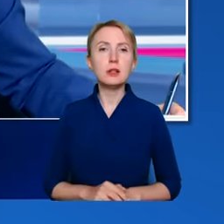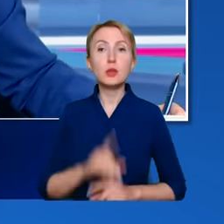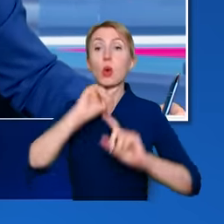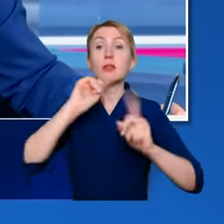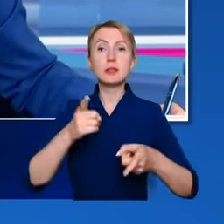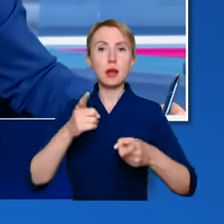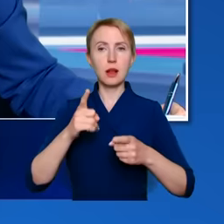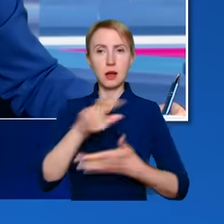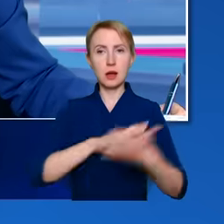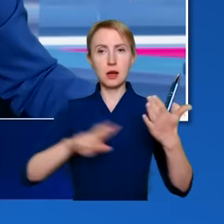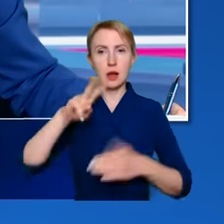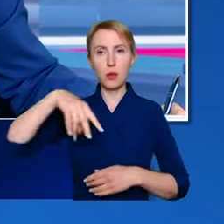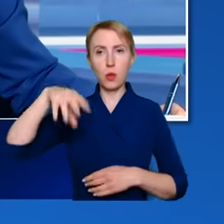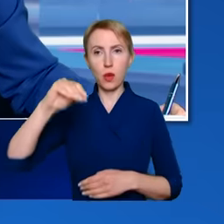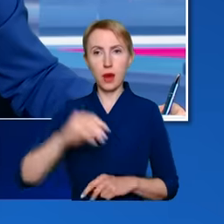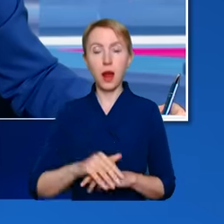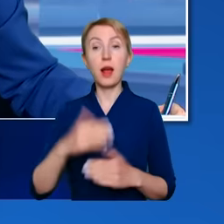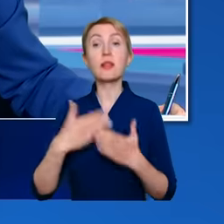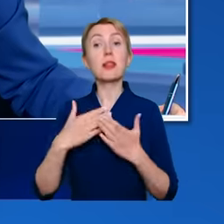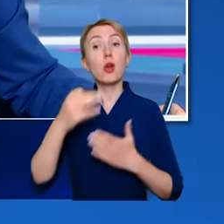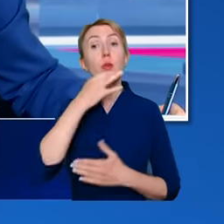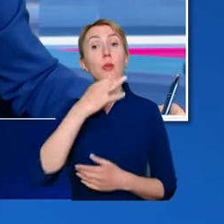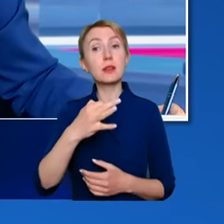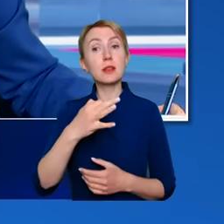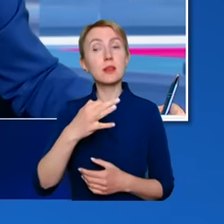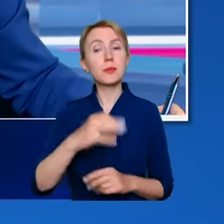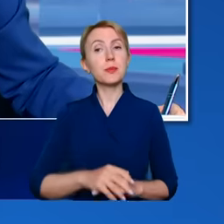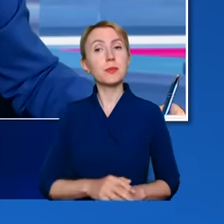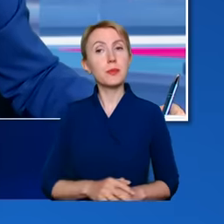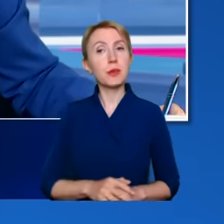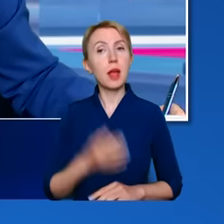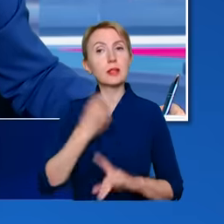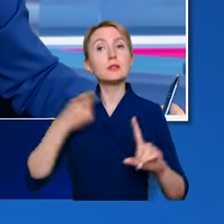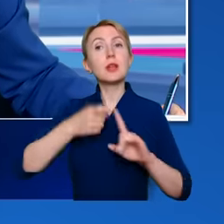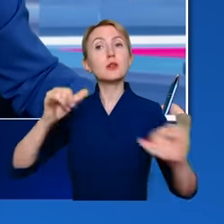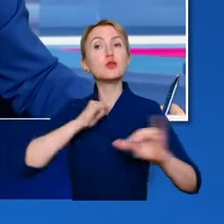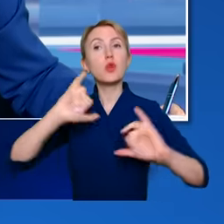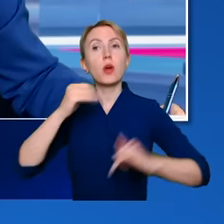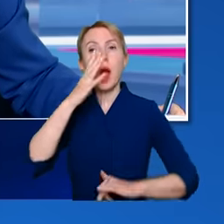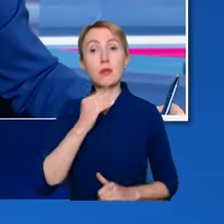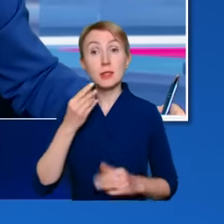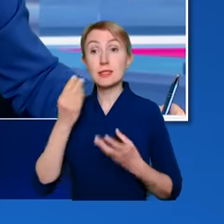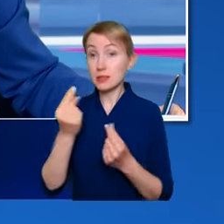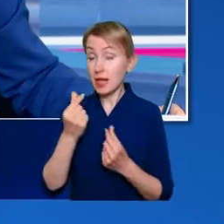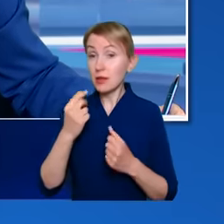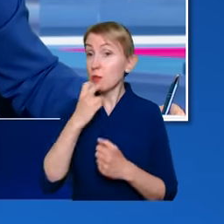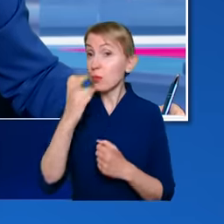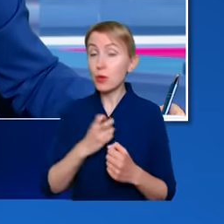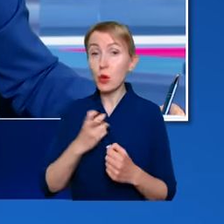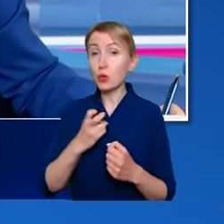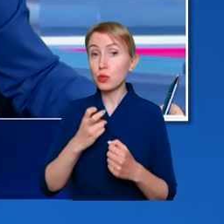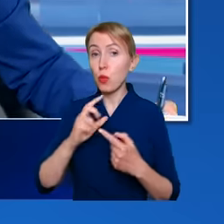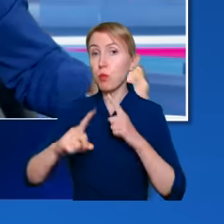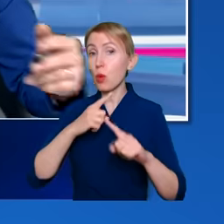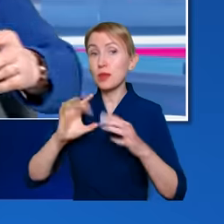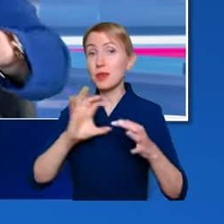Rady Unii Europejskiej. No, dlatego teraz pytanie jest, jaki jest cel tego rządu? Znaczy to ceny prądu nie są wyabstrahowane od polityki,